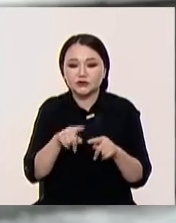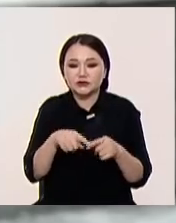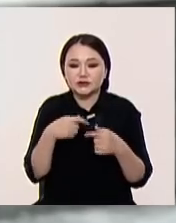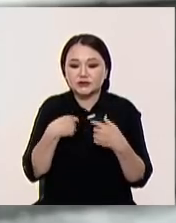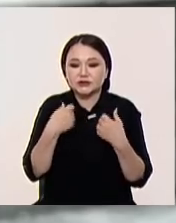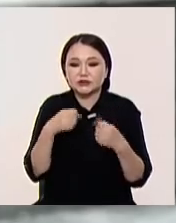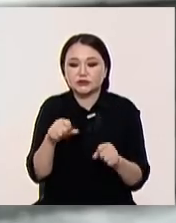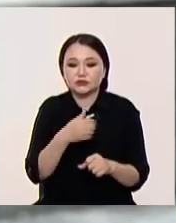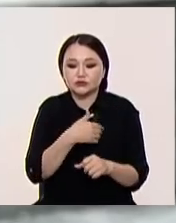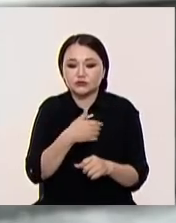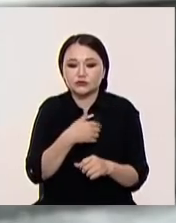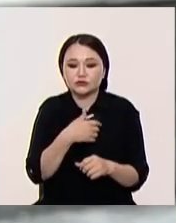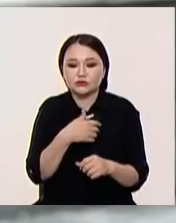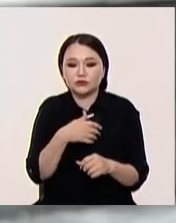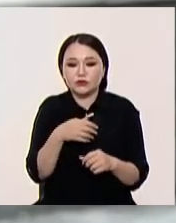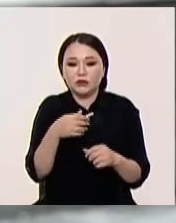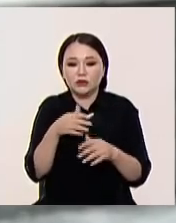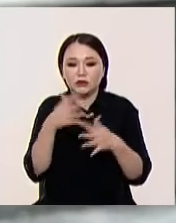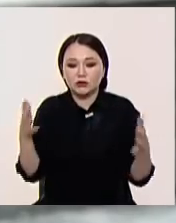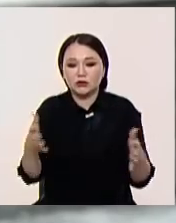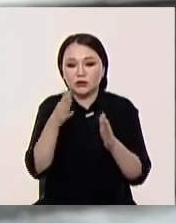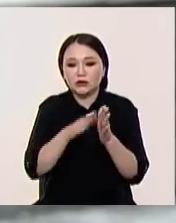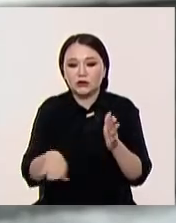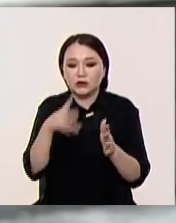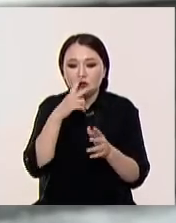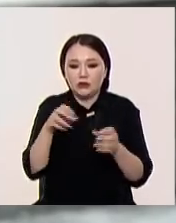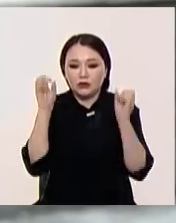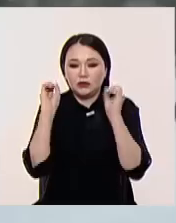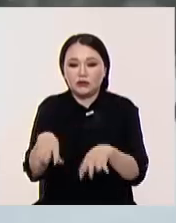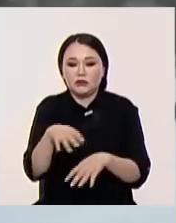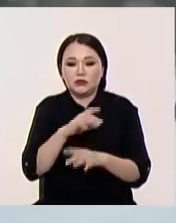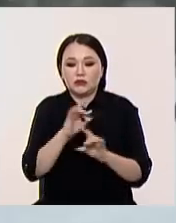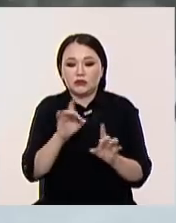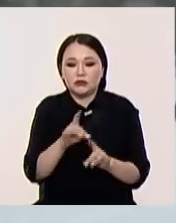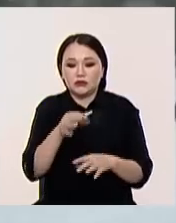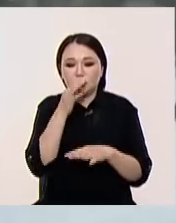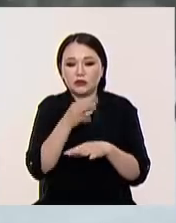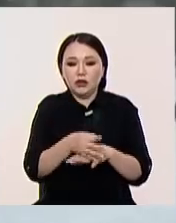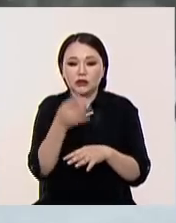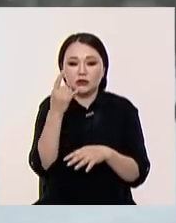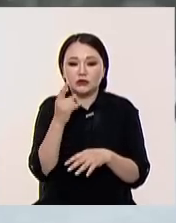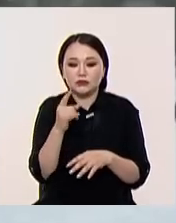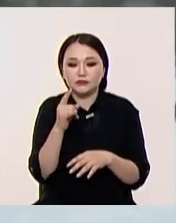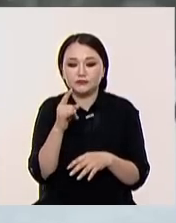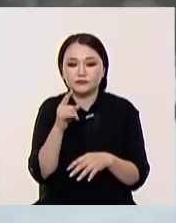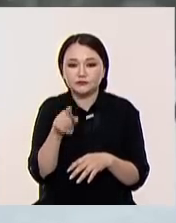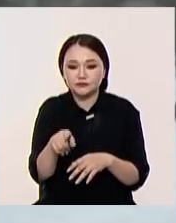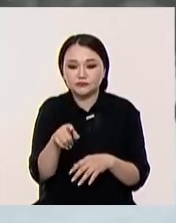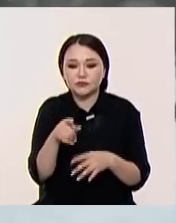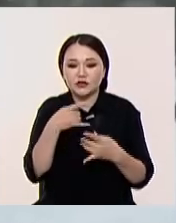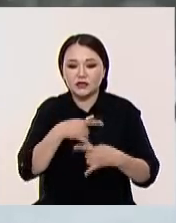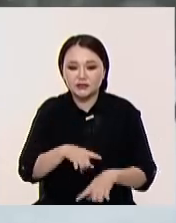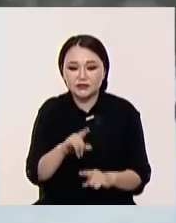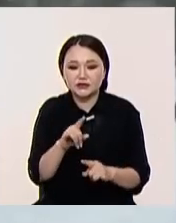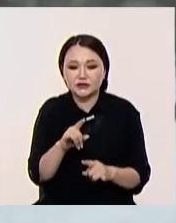кутулуум себебинен ана үлкөн карьерди көрдүм дейт. Со карьерин тастап кеттим дейт. Жообу боюнча бала туулган